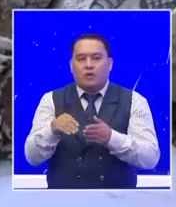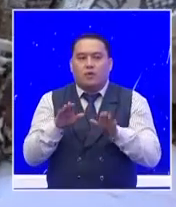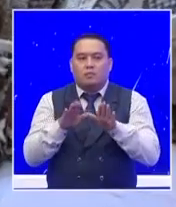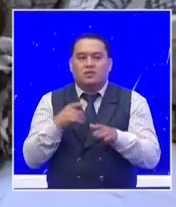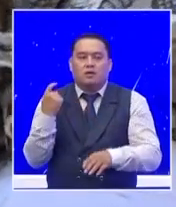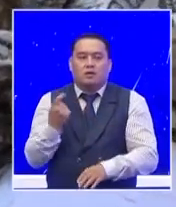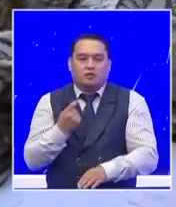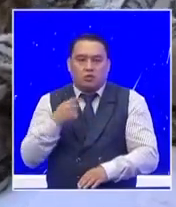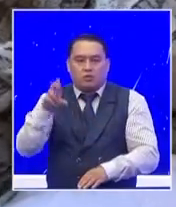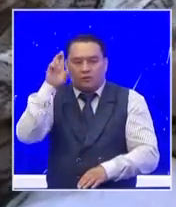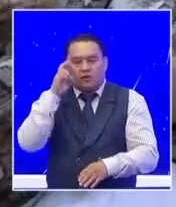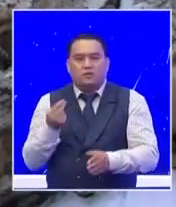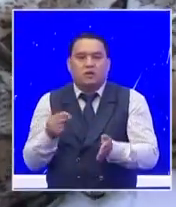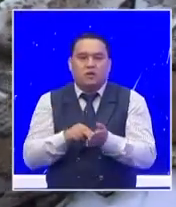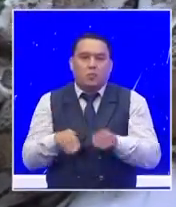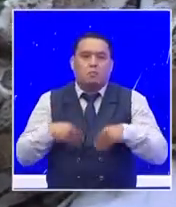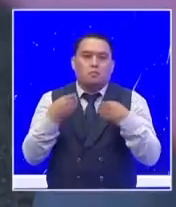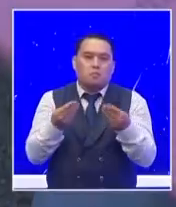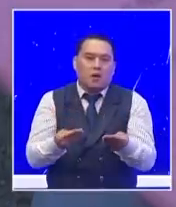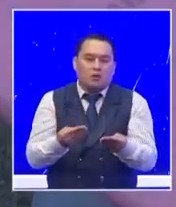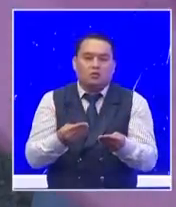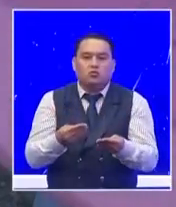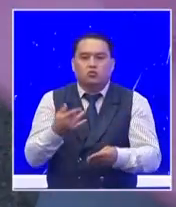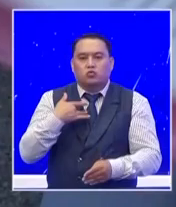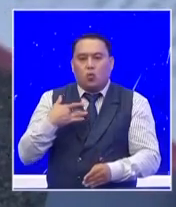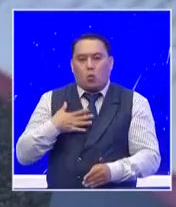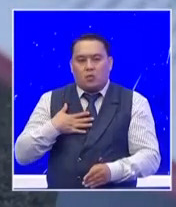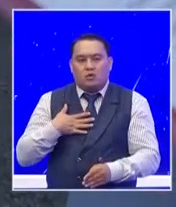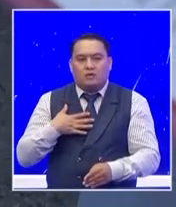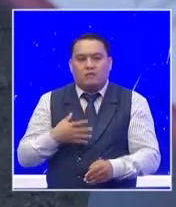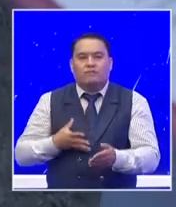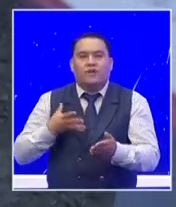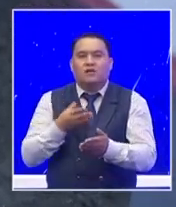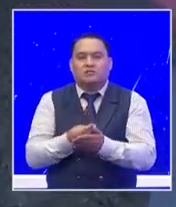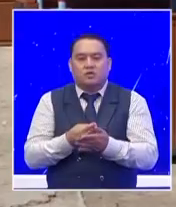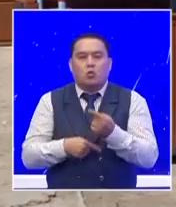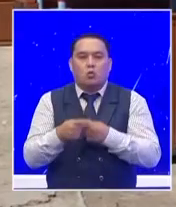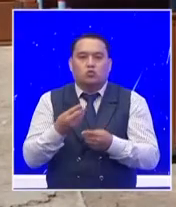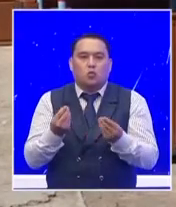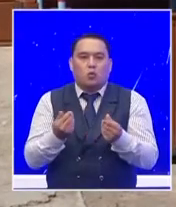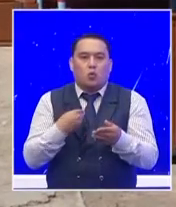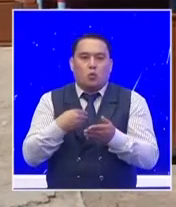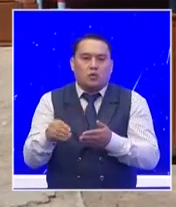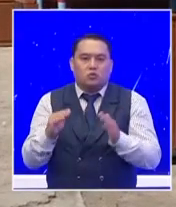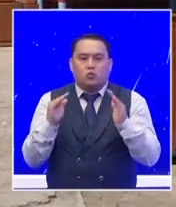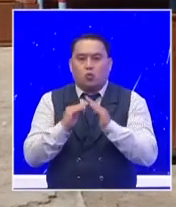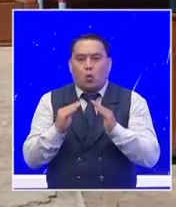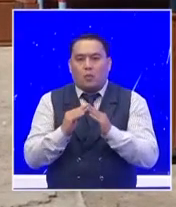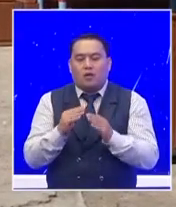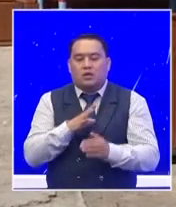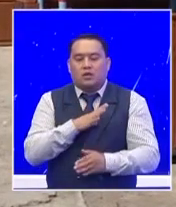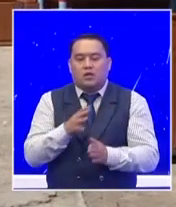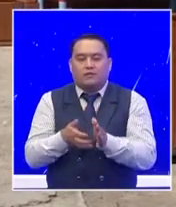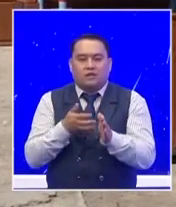местными властями. Стоимость квартиры, переданного в муниципальную собственность, Ирине возместили. Однако этой суммы на приобретение другого жилья